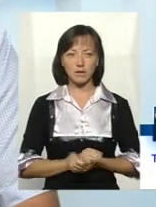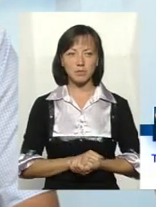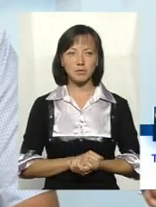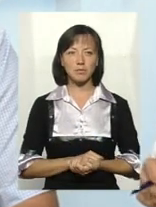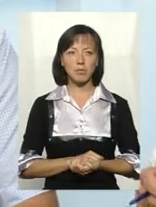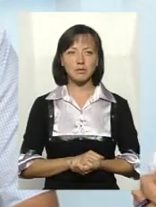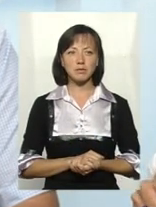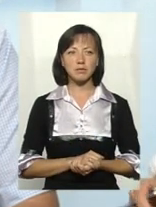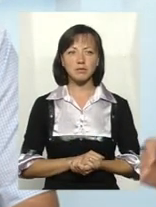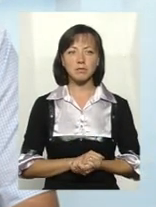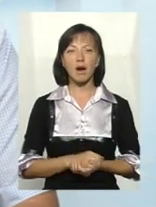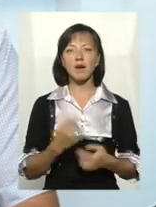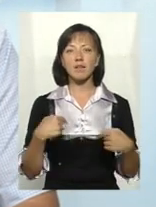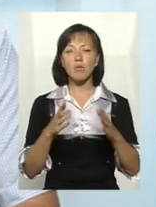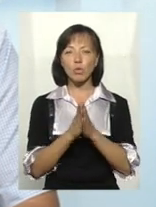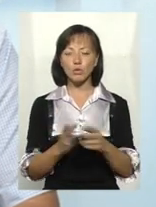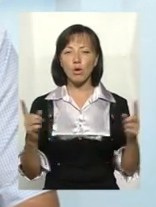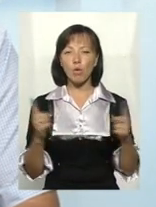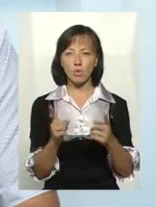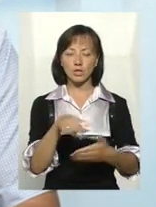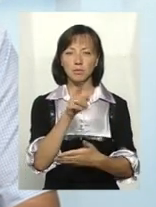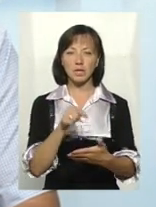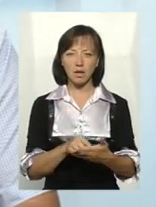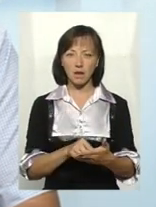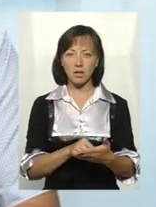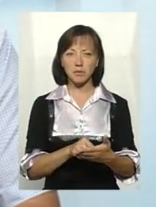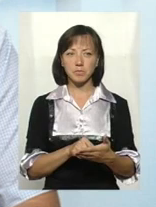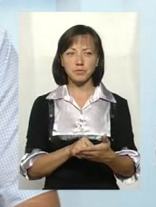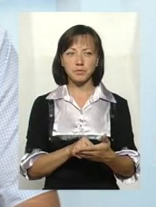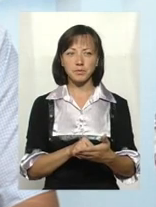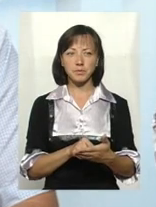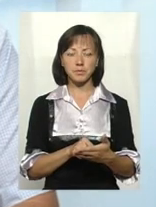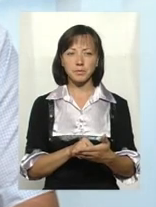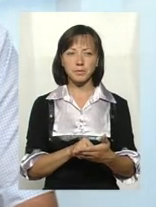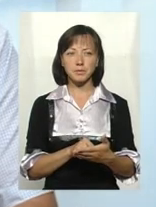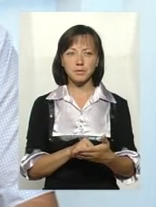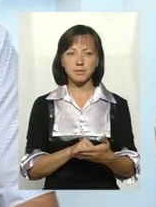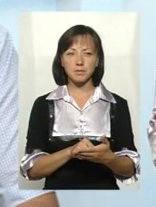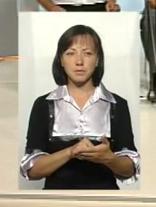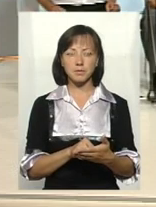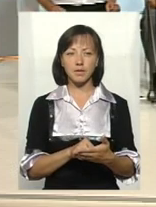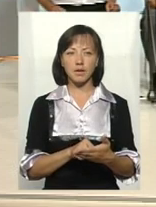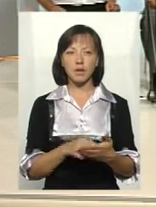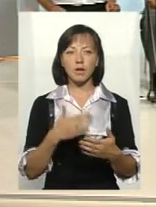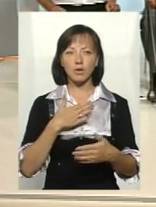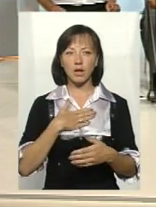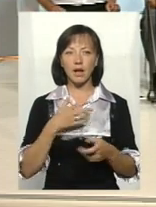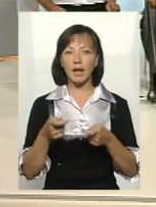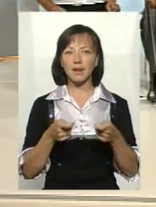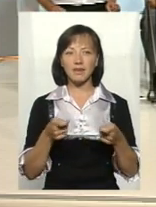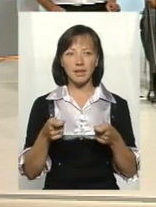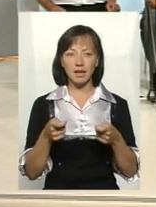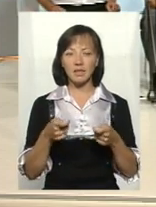Дякуємо. Я, шановних глядачів, прошу все-таки коротше ставити запитання. Перепрошую, але це дурниця. Керівника 30-ї школи